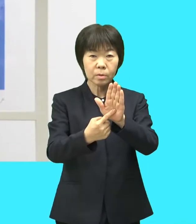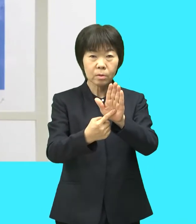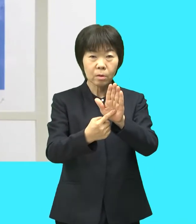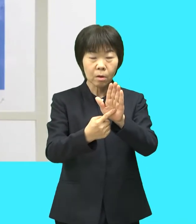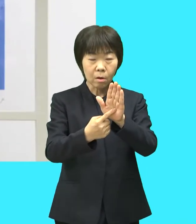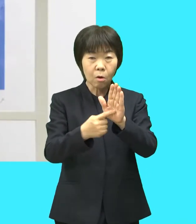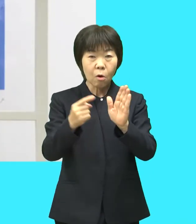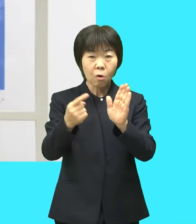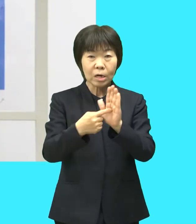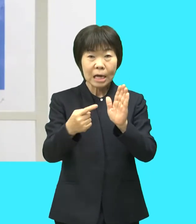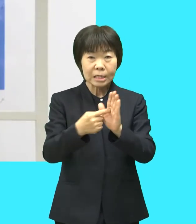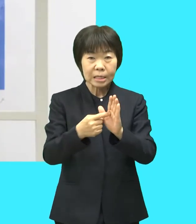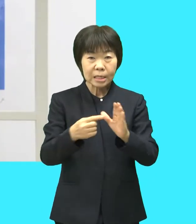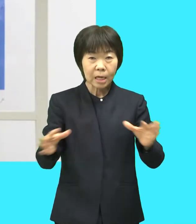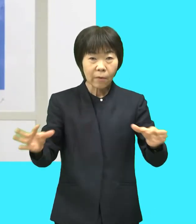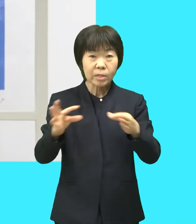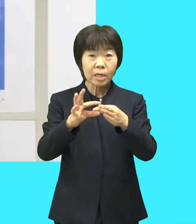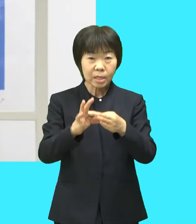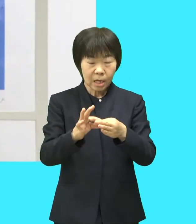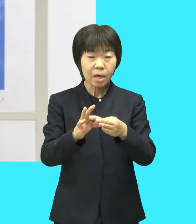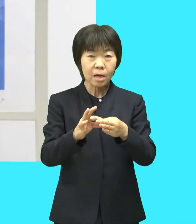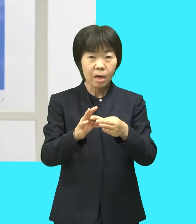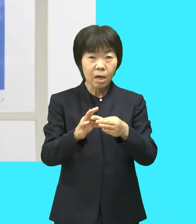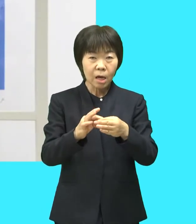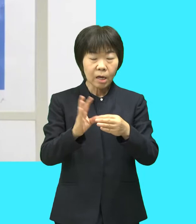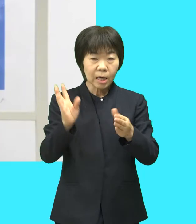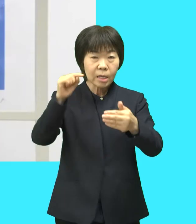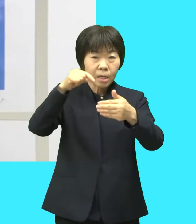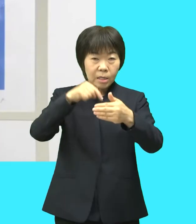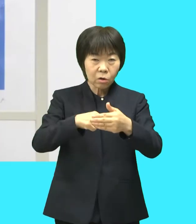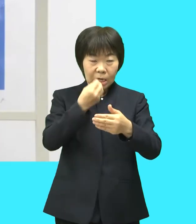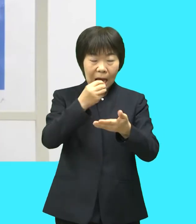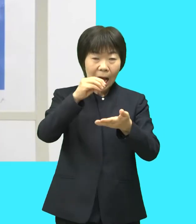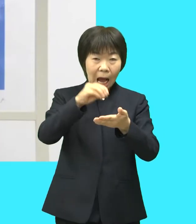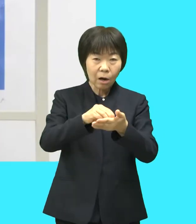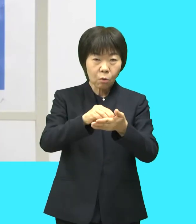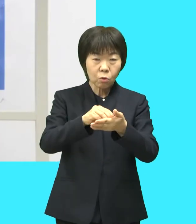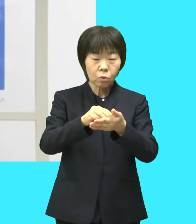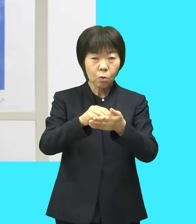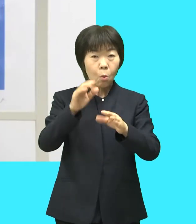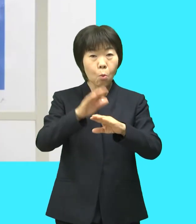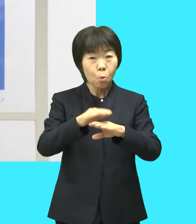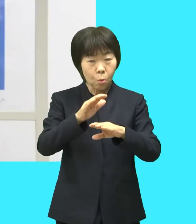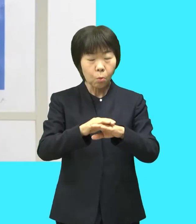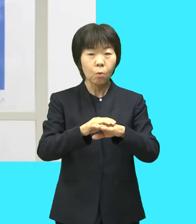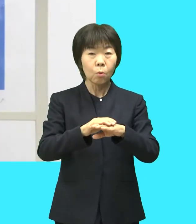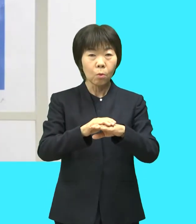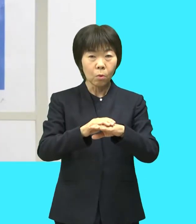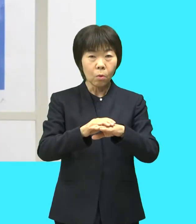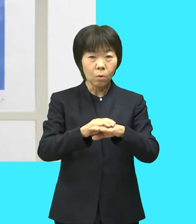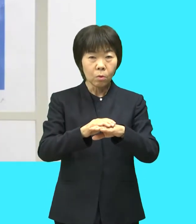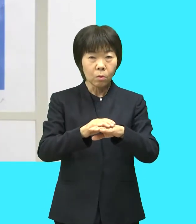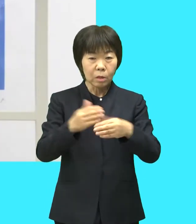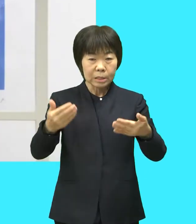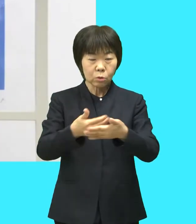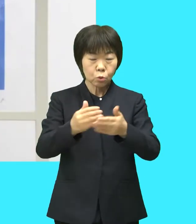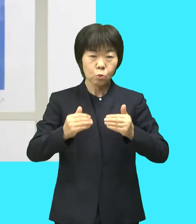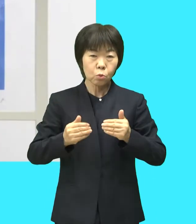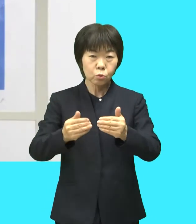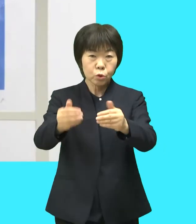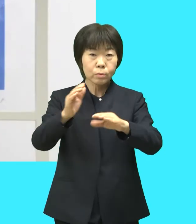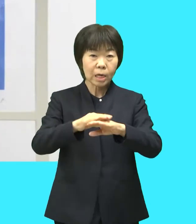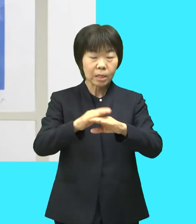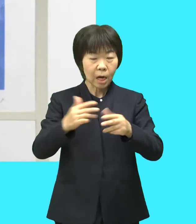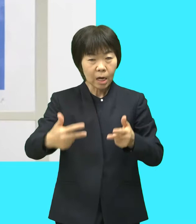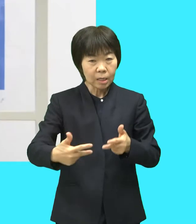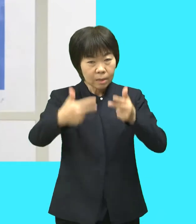これにリンクをしながら、県内におけるハンコの取り扱いであったり、あるいは仕事の進め方、リ